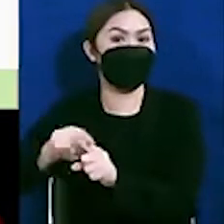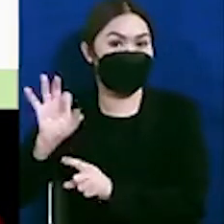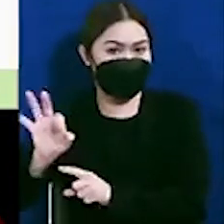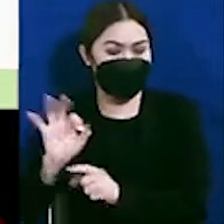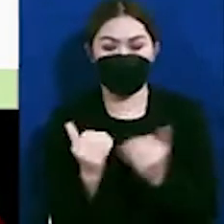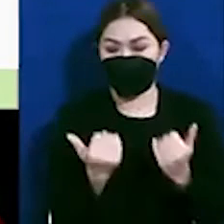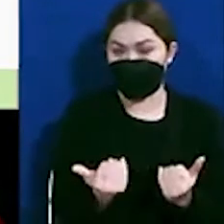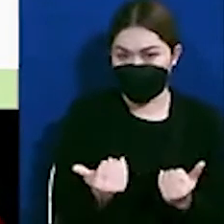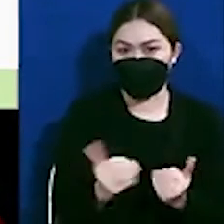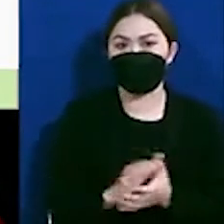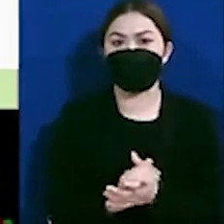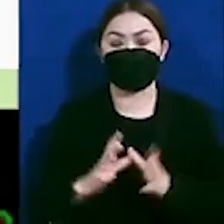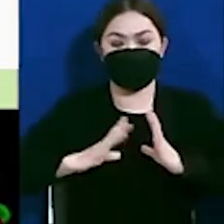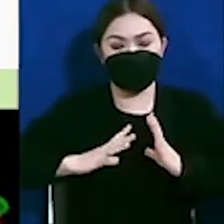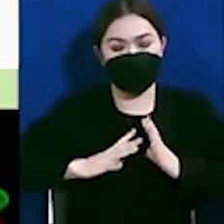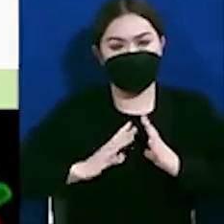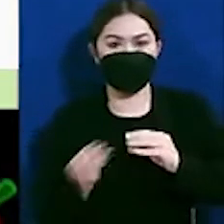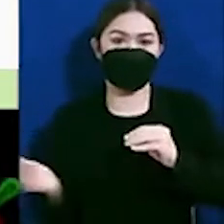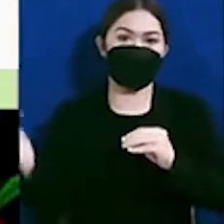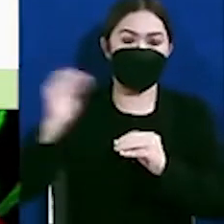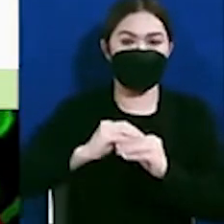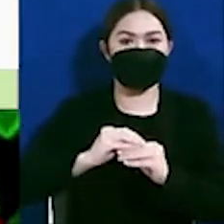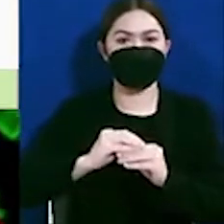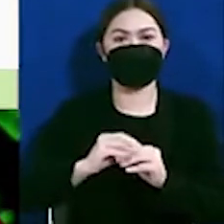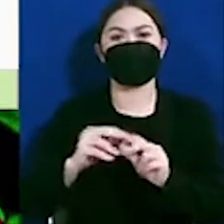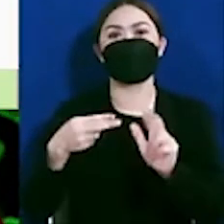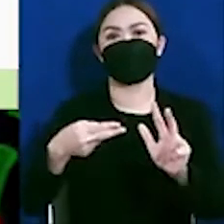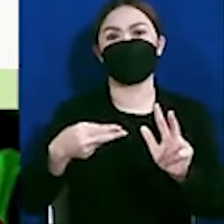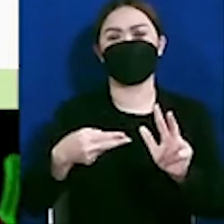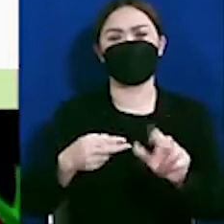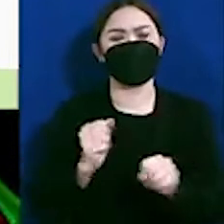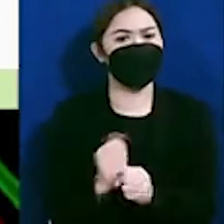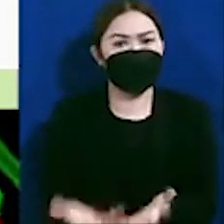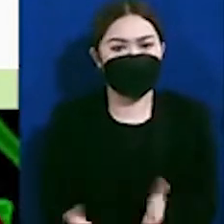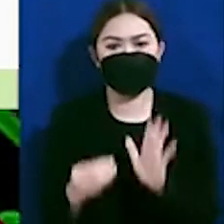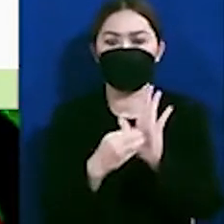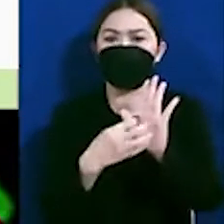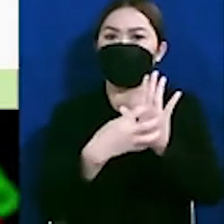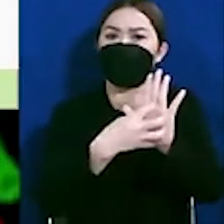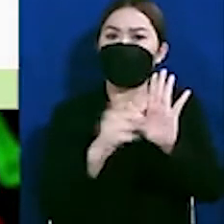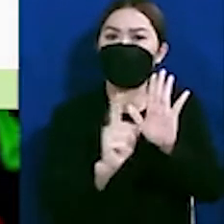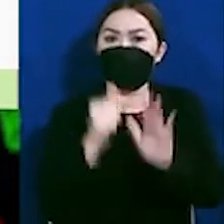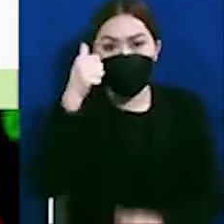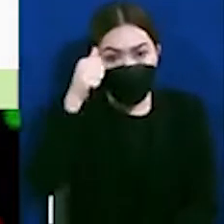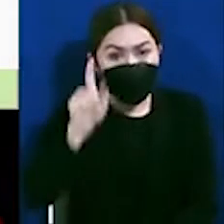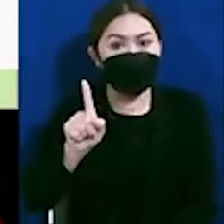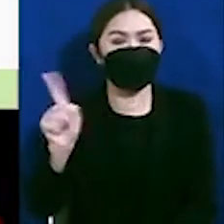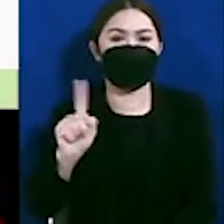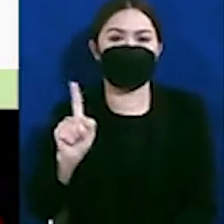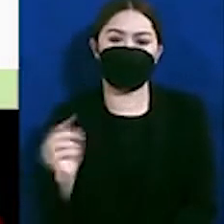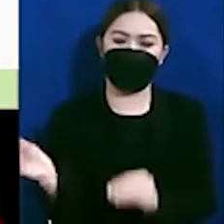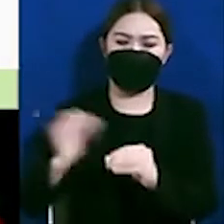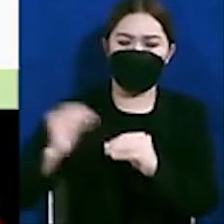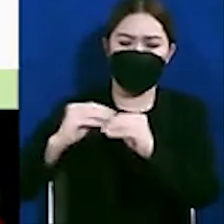อัตราการครองเตียงขึ้นมาเป็นสามหมื่นเตียงแล้วอะไรครับในกรุงเทพปริมณฑลแปลว่าแต่ละวันอัตรา